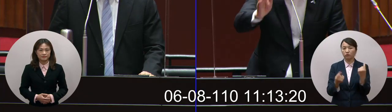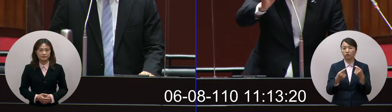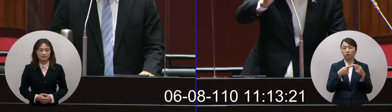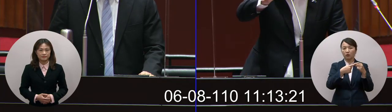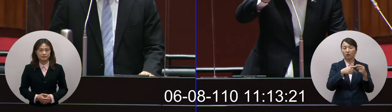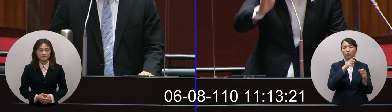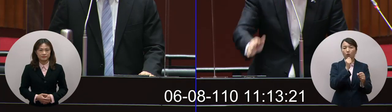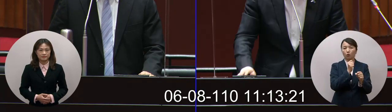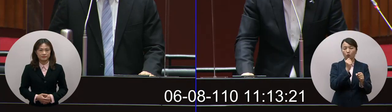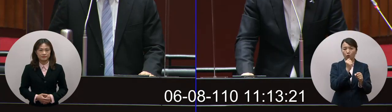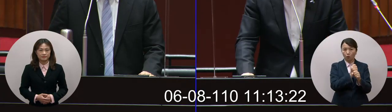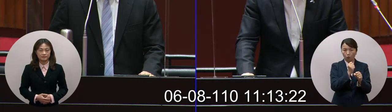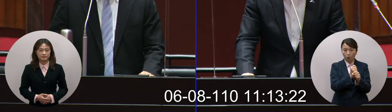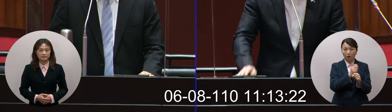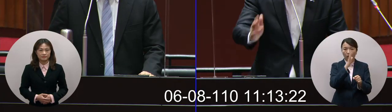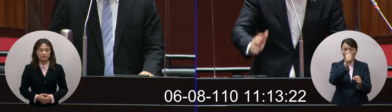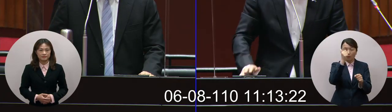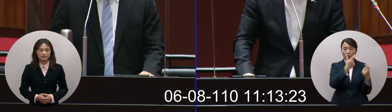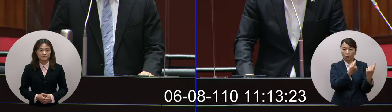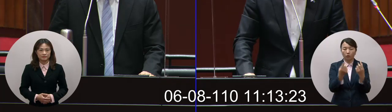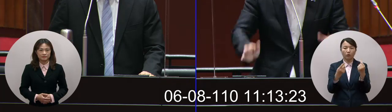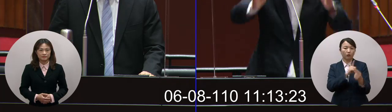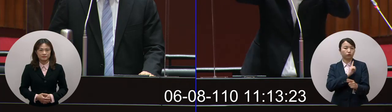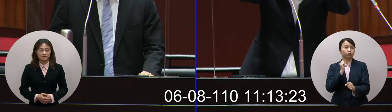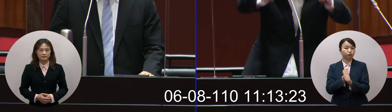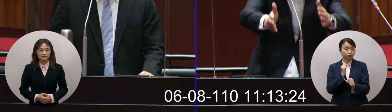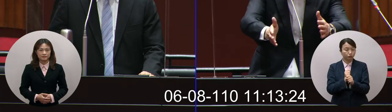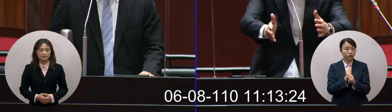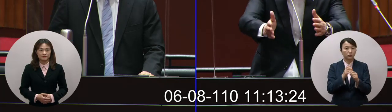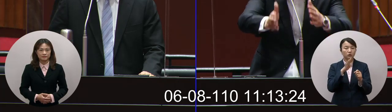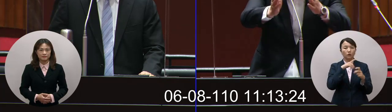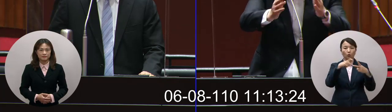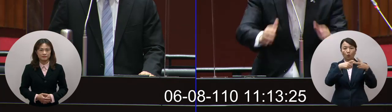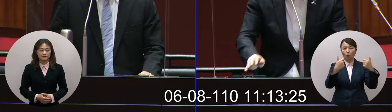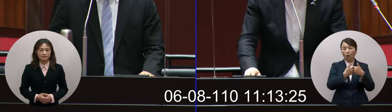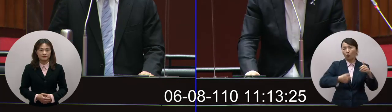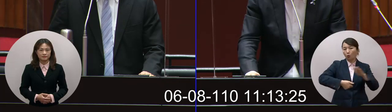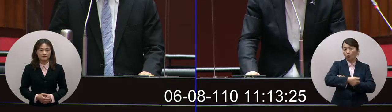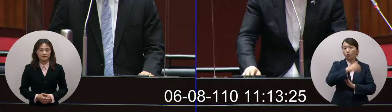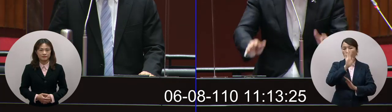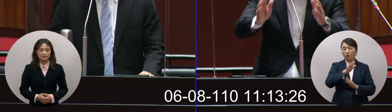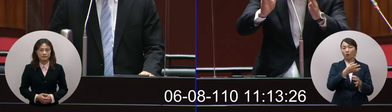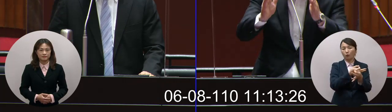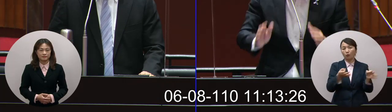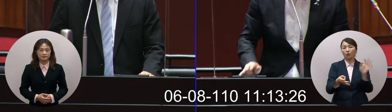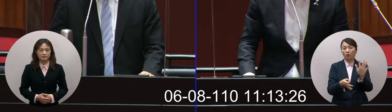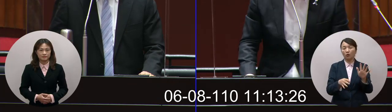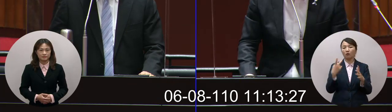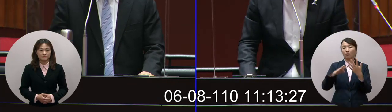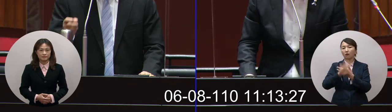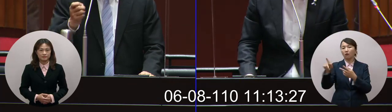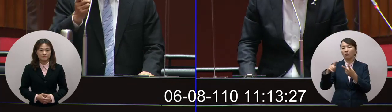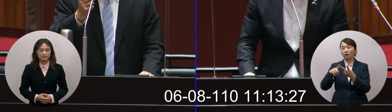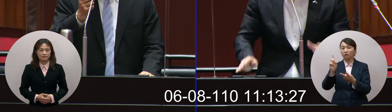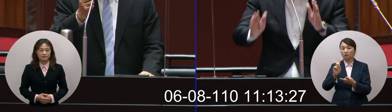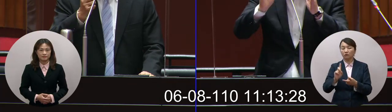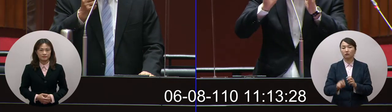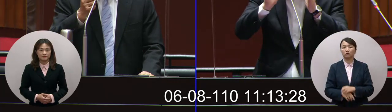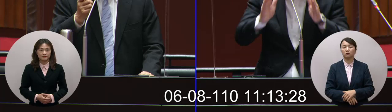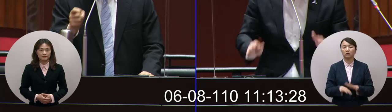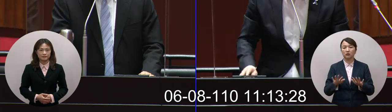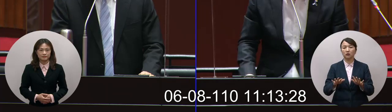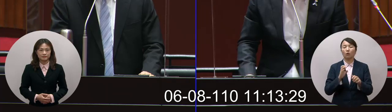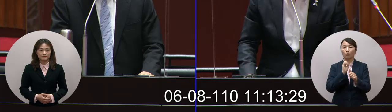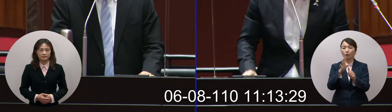叫无一定雇主，还有自营工作者，我们在职业工会体系当中我们发给他。可是另外一种呢，院长，我